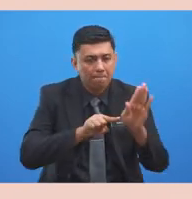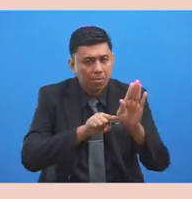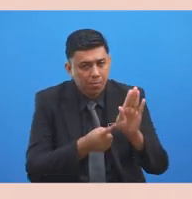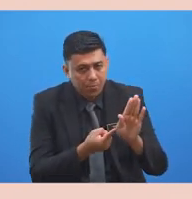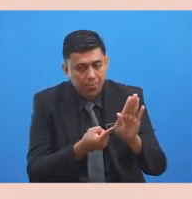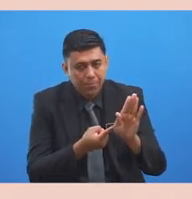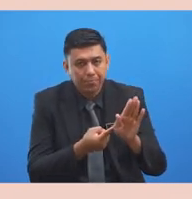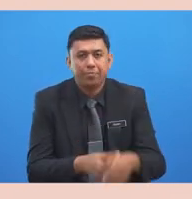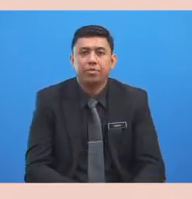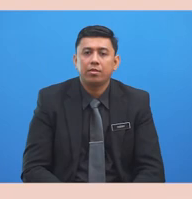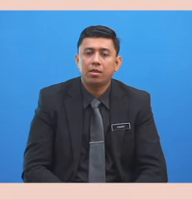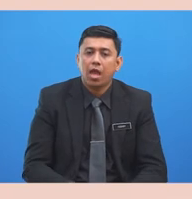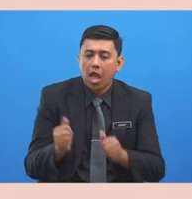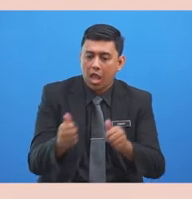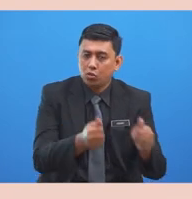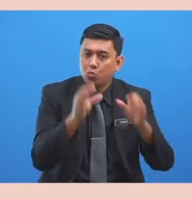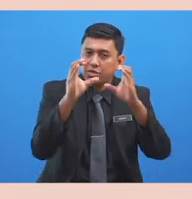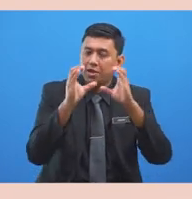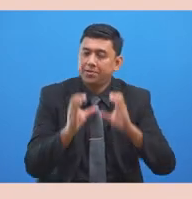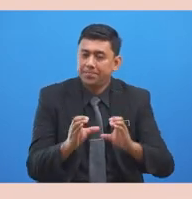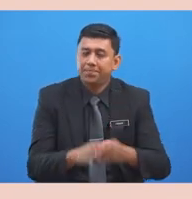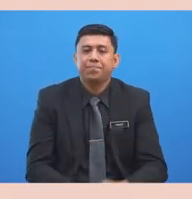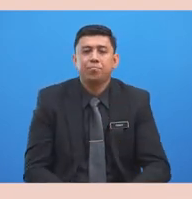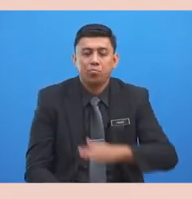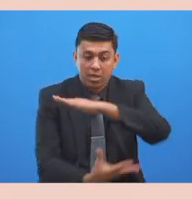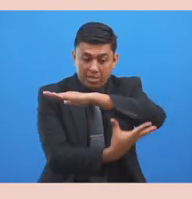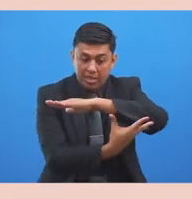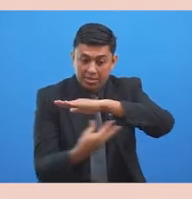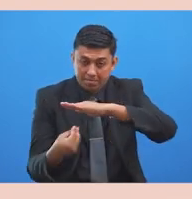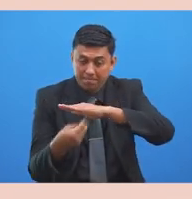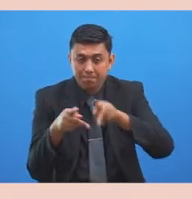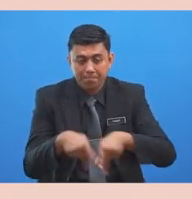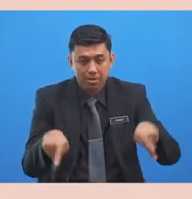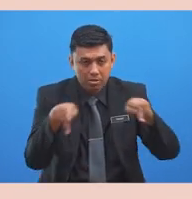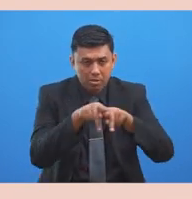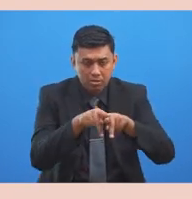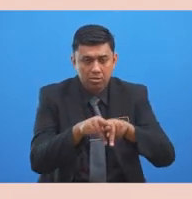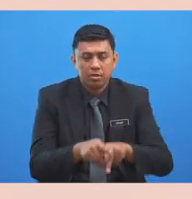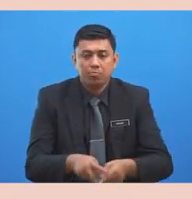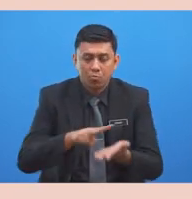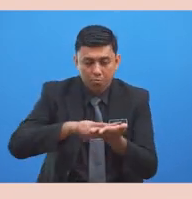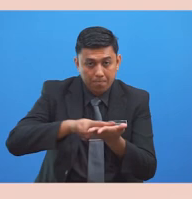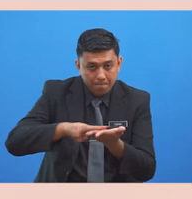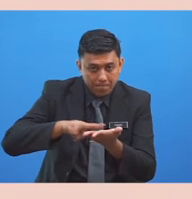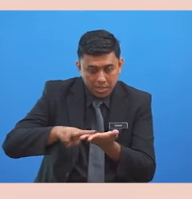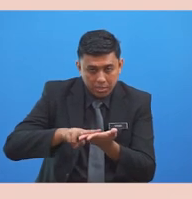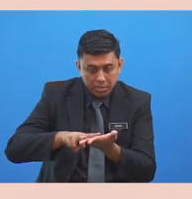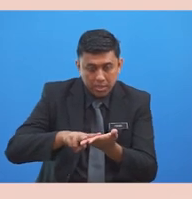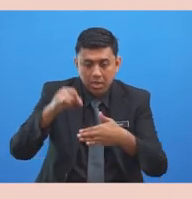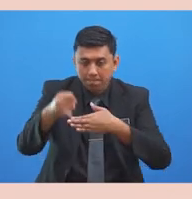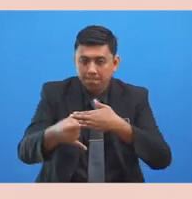permulaan pernyataan atau cara. Scanner diperlukan untuk membaca input